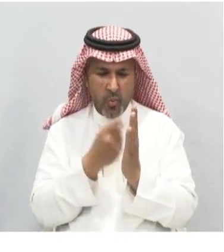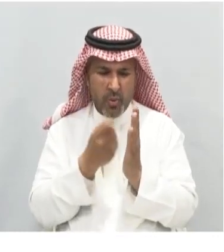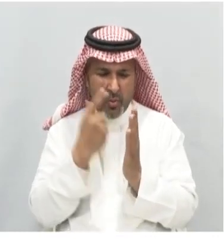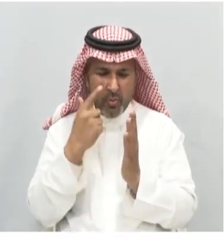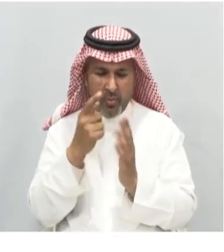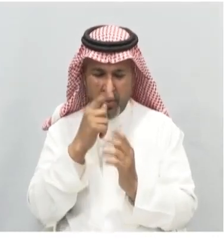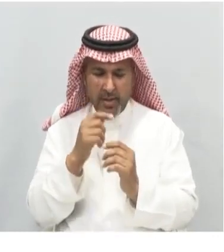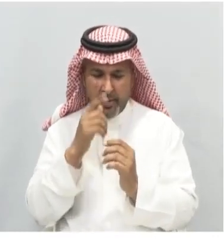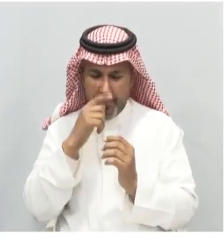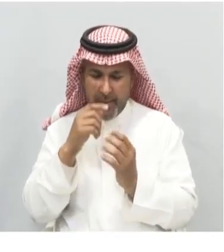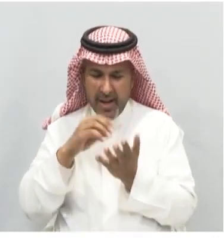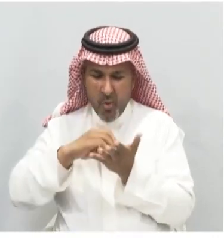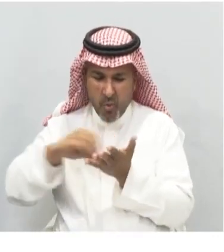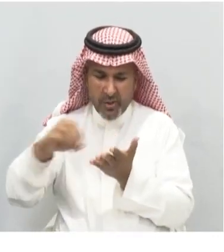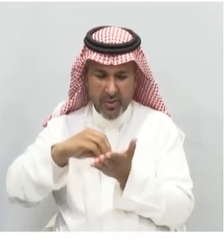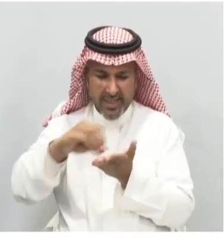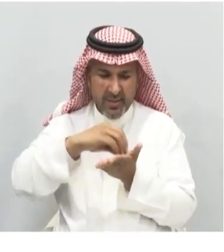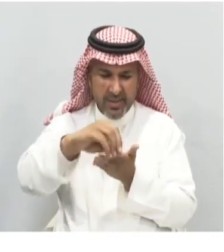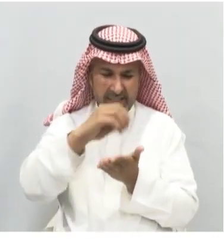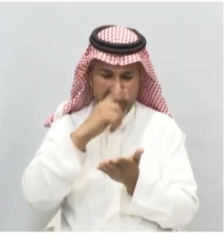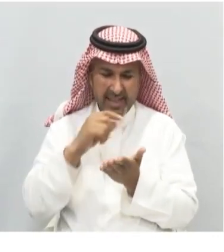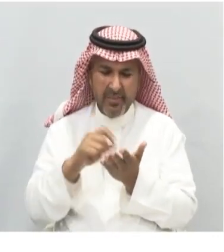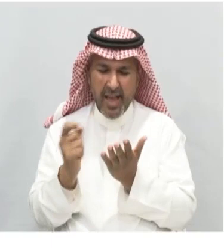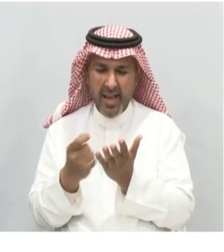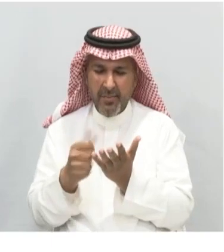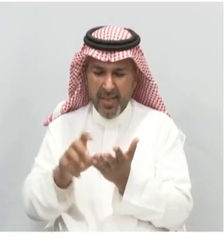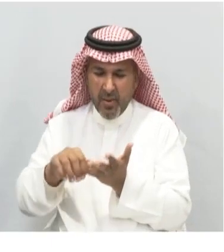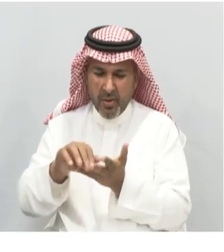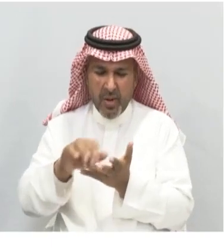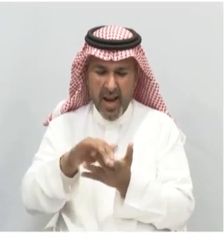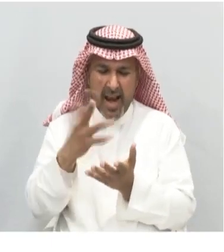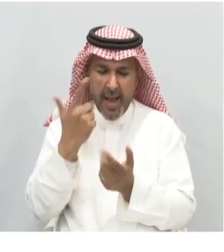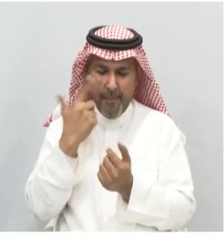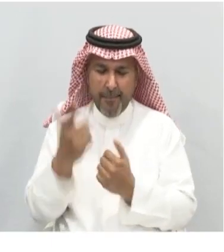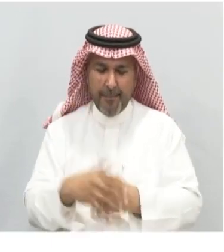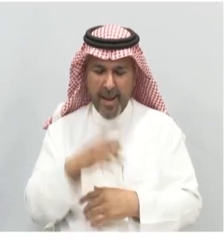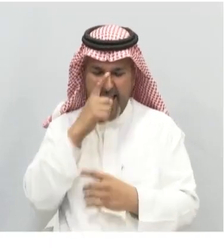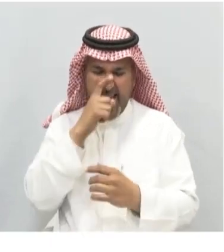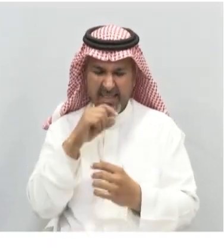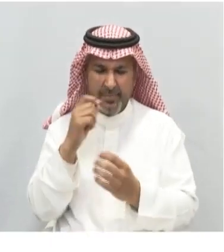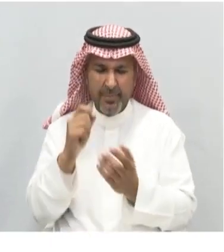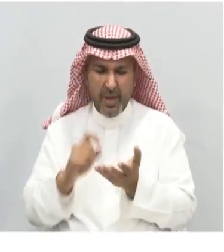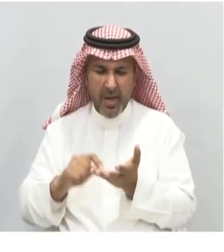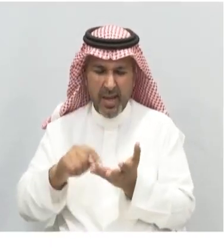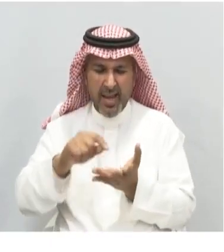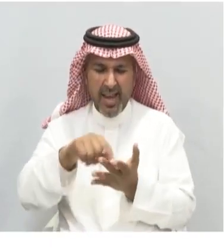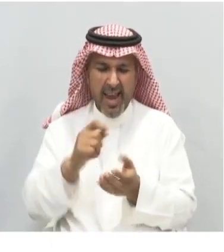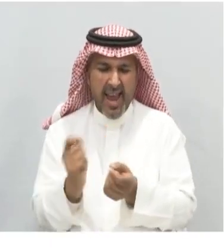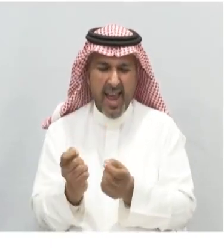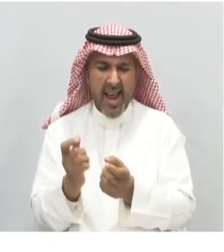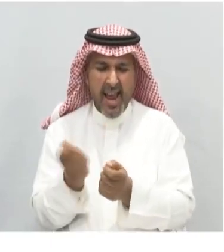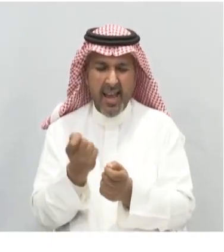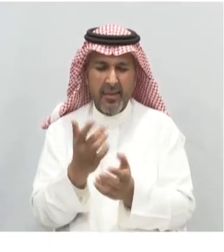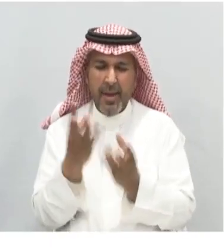الكتابه عن هذه المعالم بالتساوي فهل يمكنهم ذلك كم تقريرا سيكتب كلا منهم